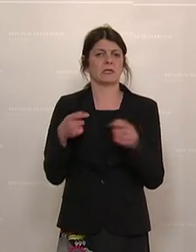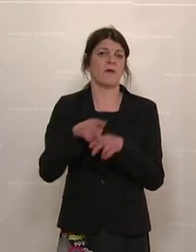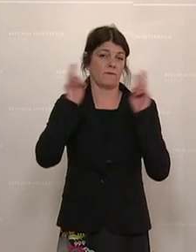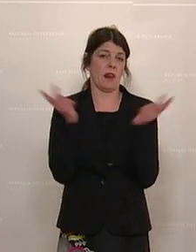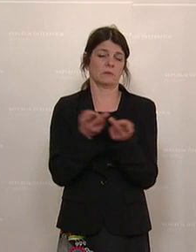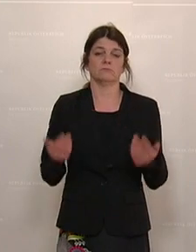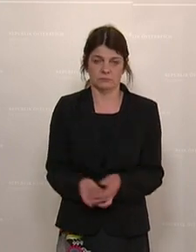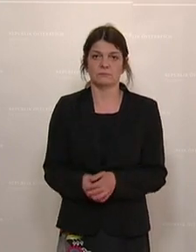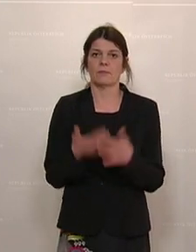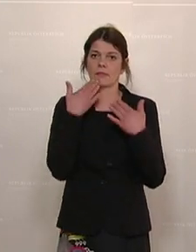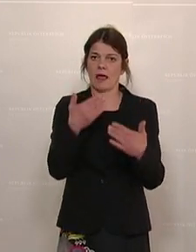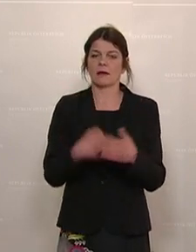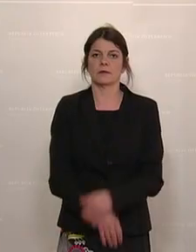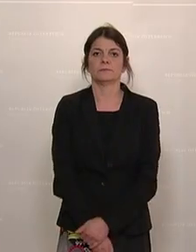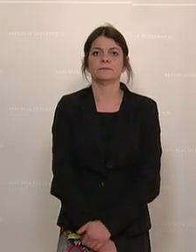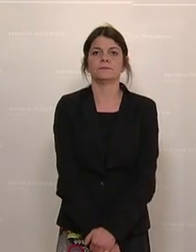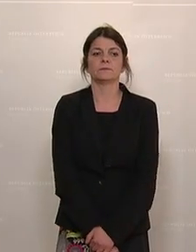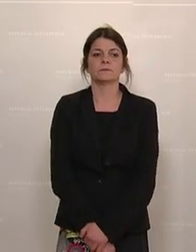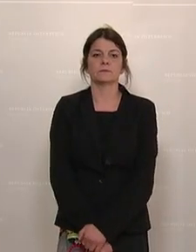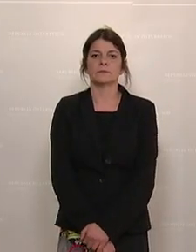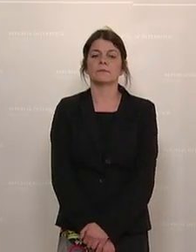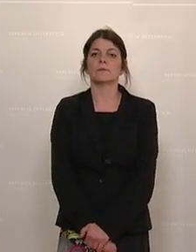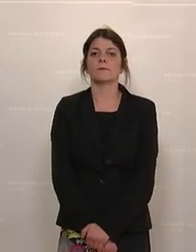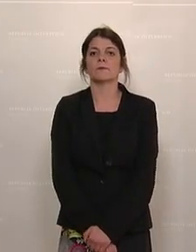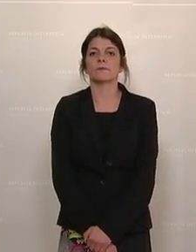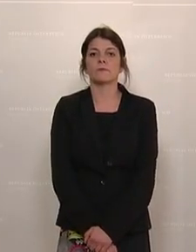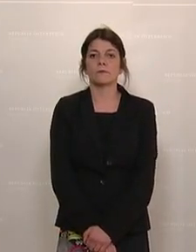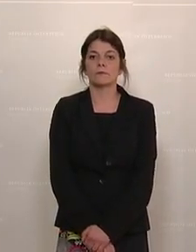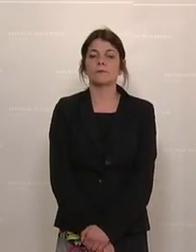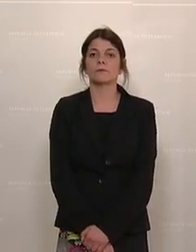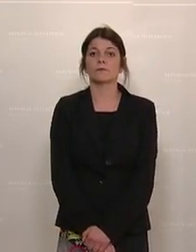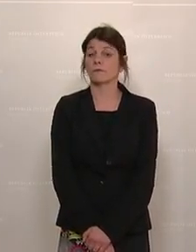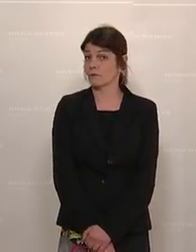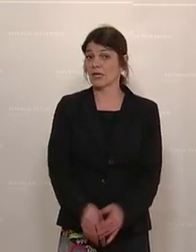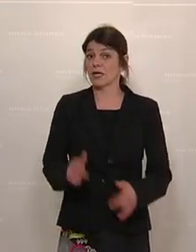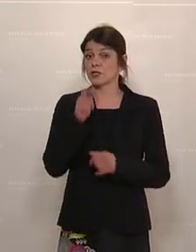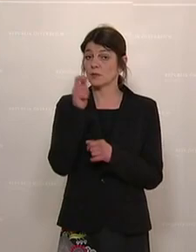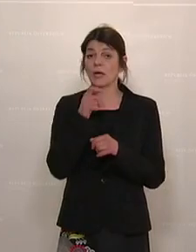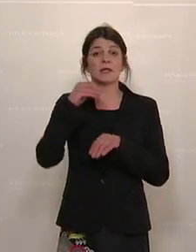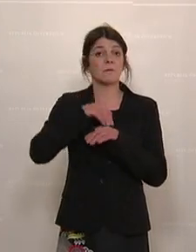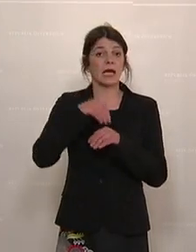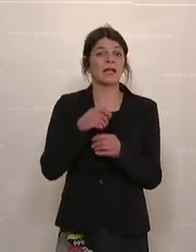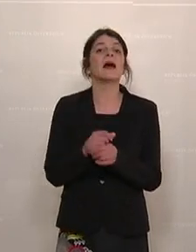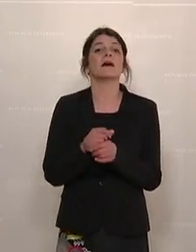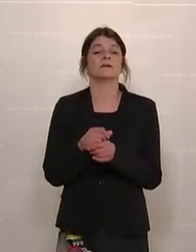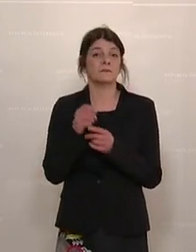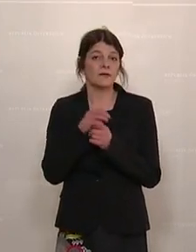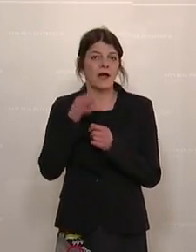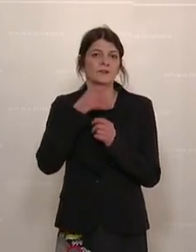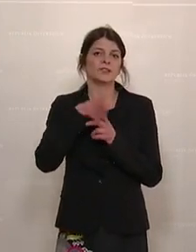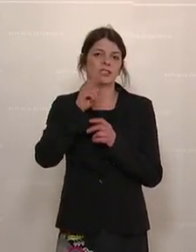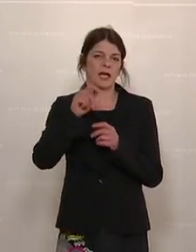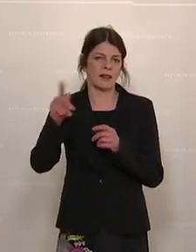der welt danke so thomas trotz der von der sp er war kulturminister da ist der verlässt die politik